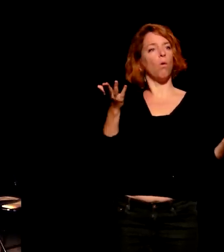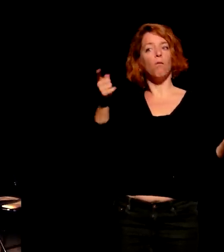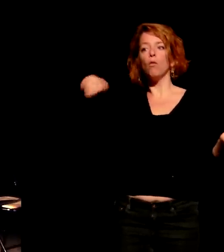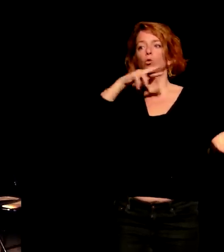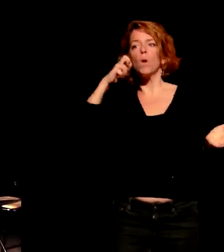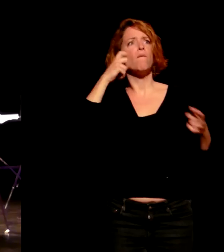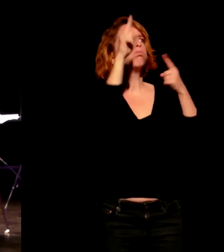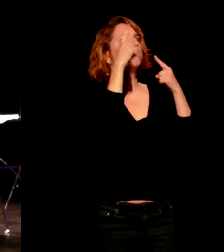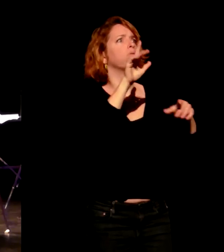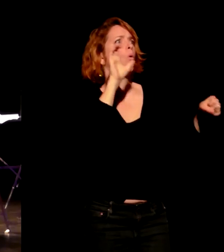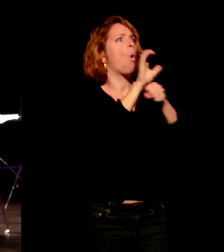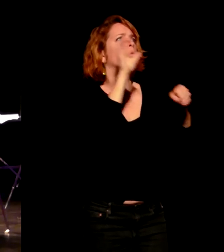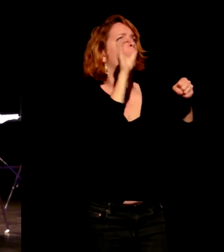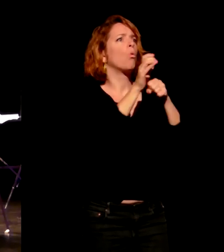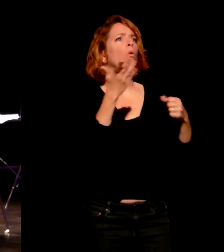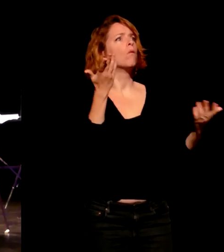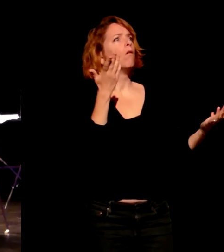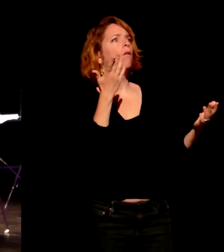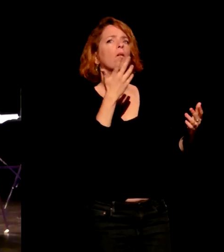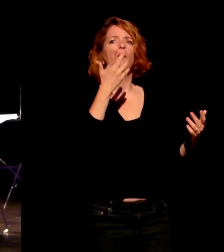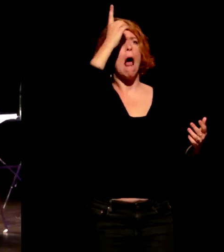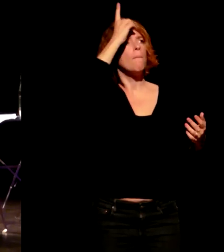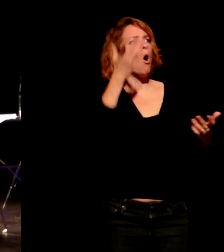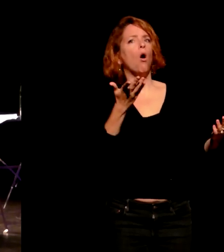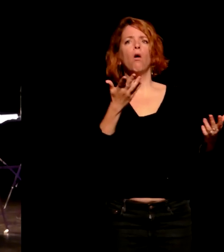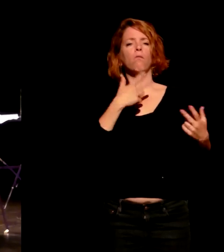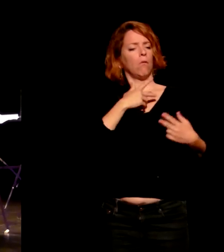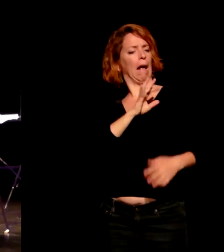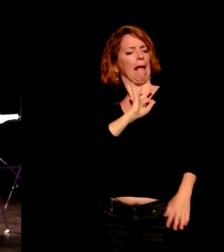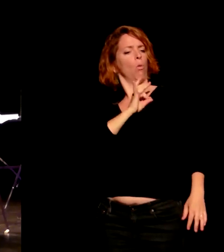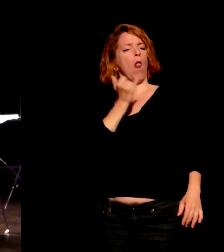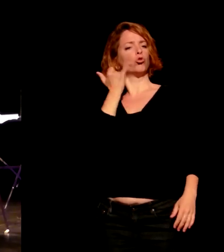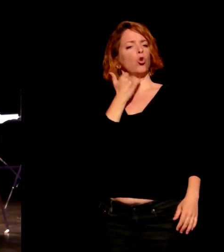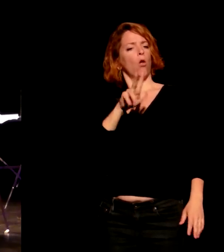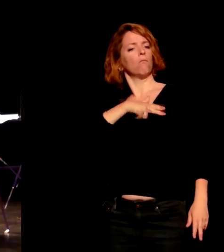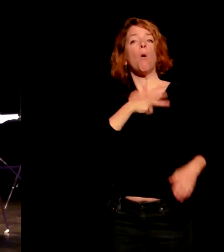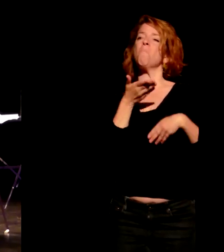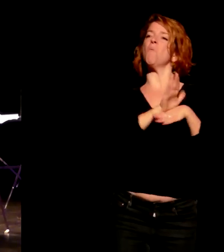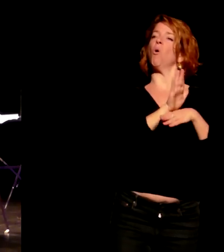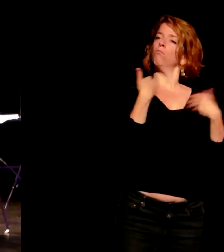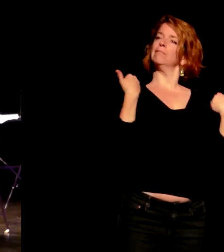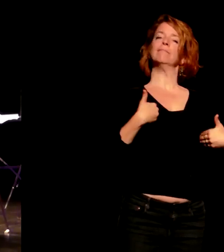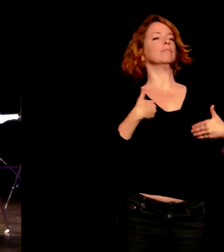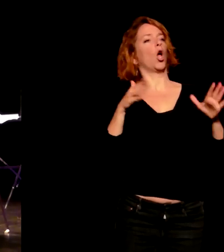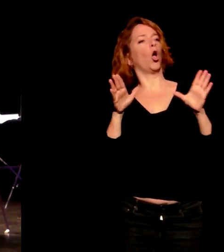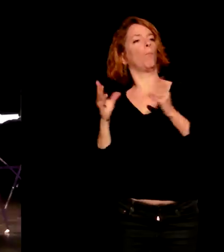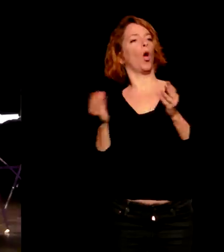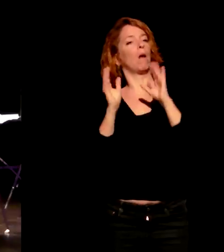antipathie en arborant une étoile jaune à sa veste, hein, pour bien montrer qu'on n'est pas n'importe qui, hein, qu'on est le peuple élu.